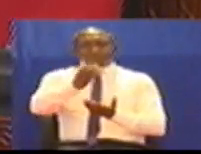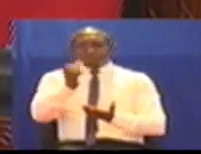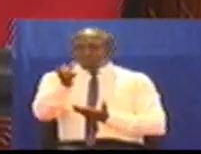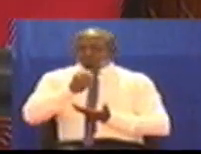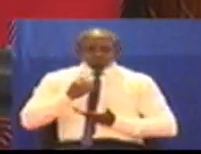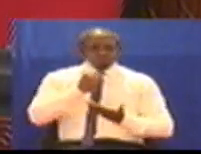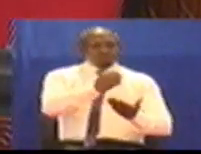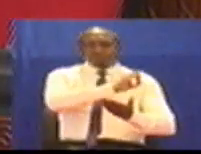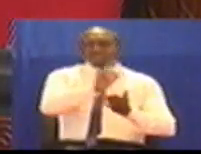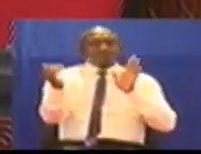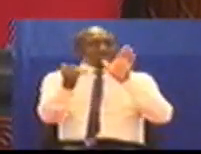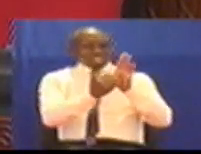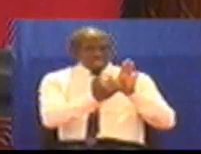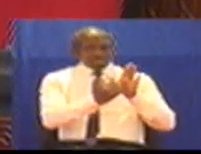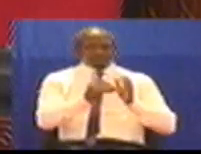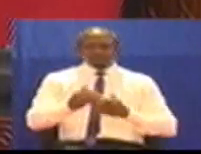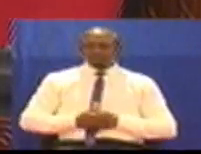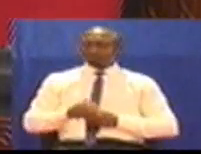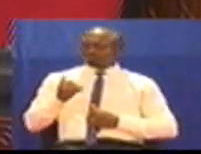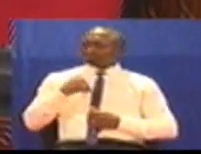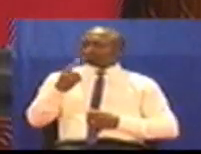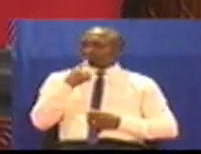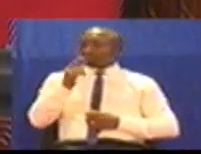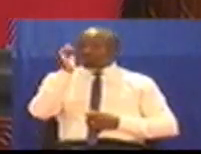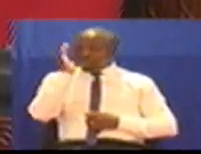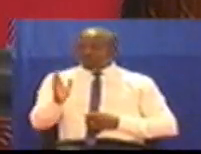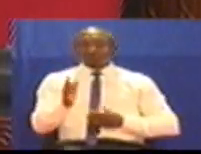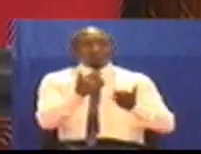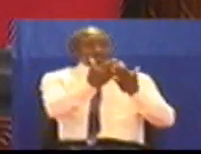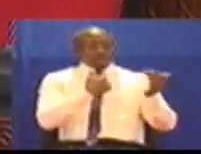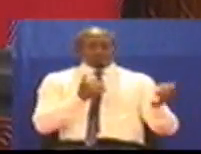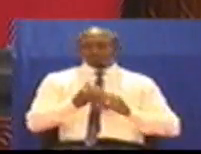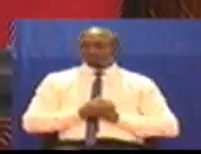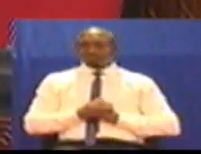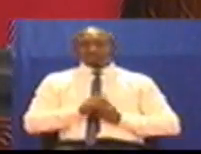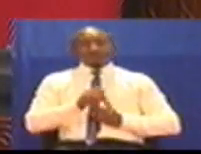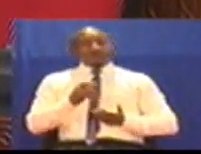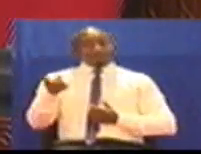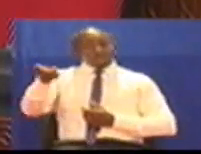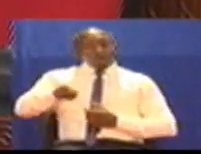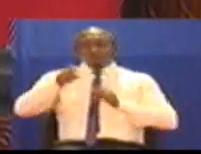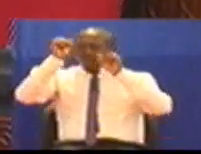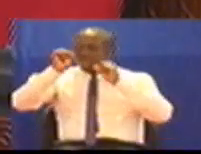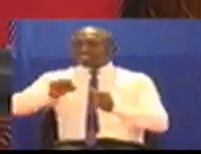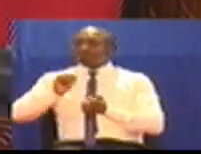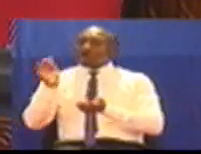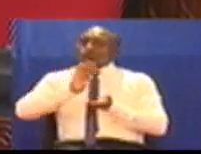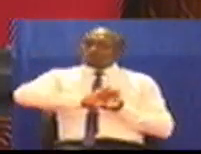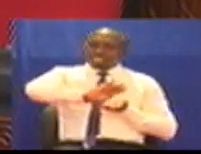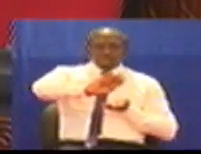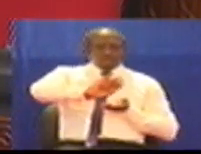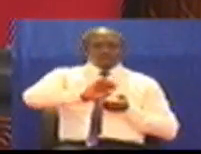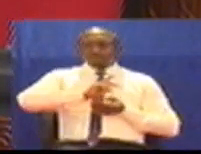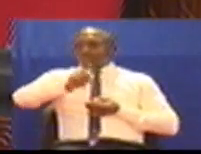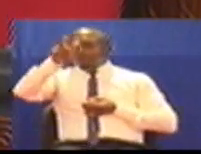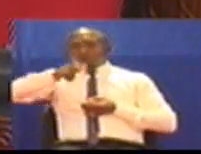masharti. Na nimesema hivyo kwa sababu mwisho wa siku wakipata mikopo wanatakiwa warudishi. Sasa kama hawatakuwa watu